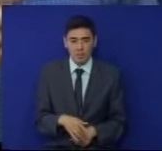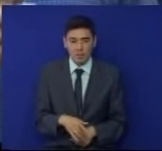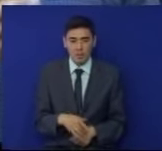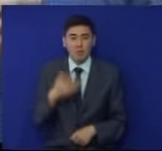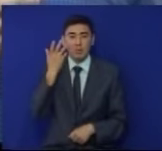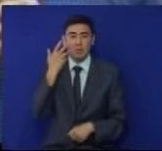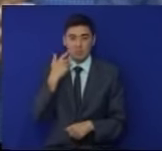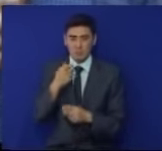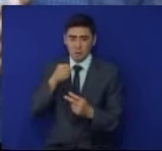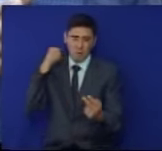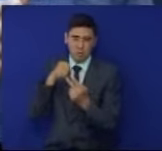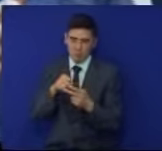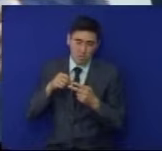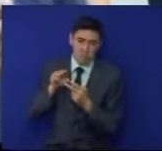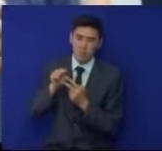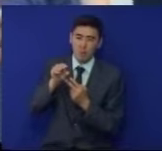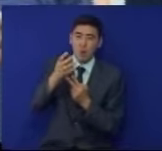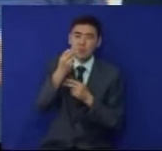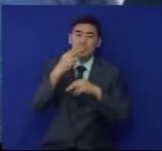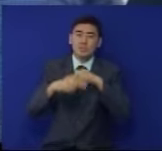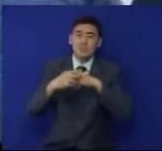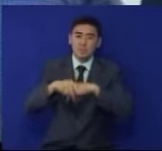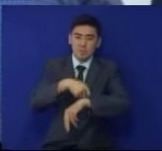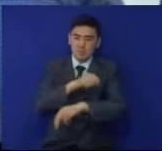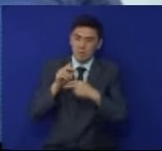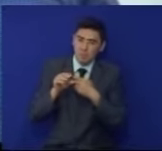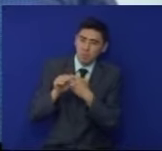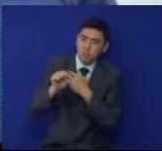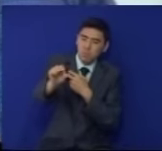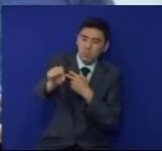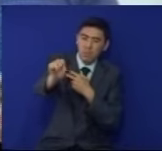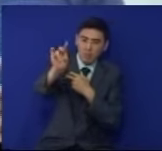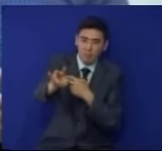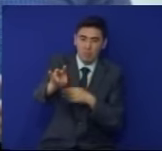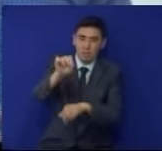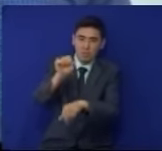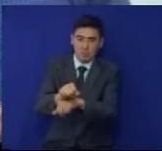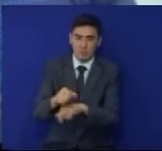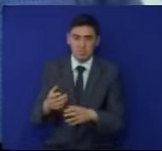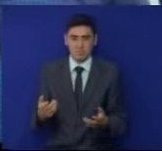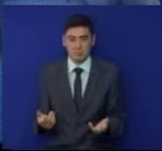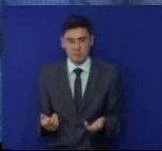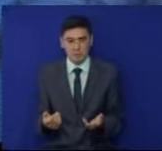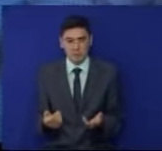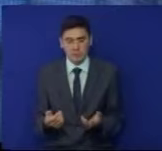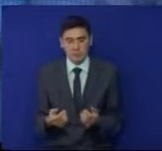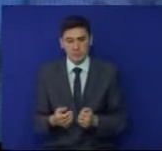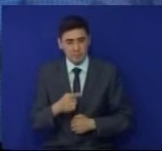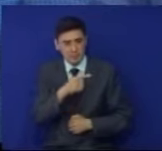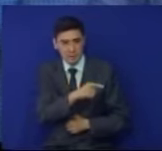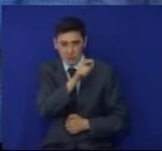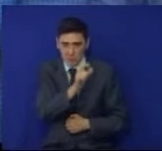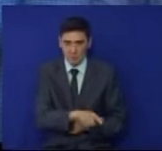После как сбил? Сбил и остановился за 70 метров от места происшествия. Под камерами остановился. Он, вот этот